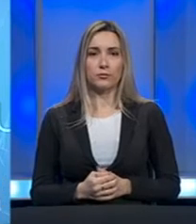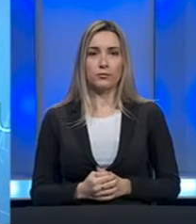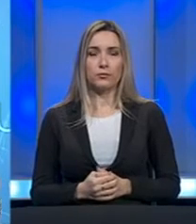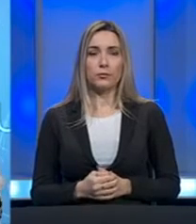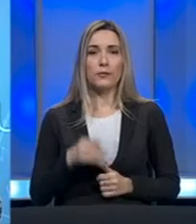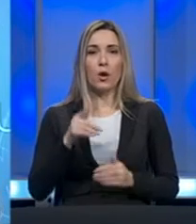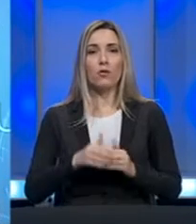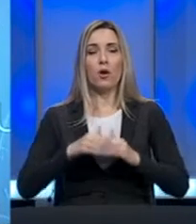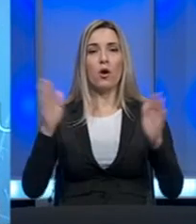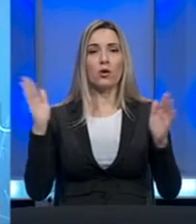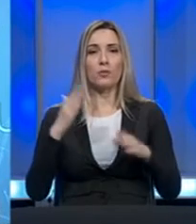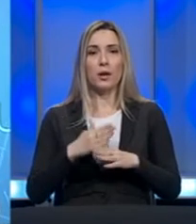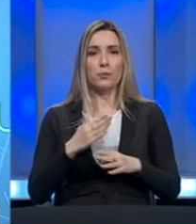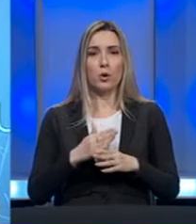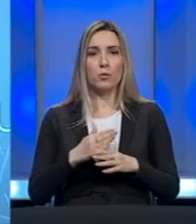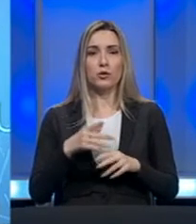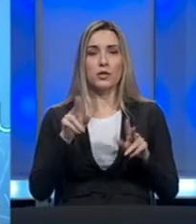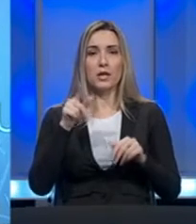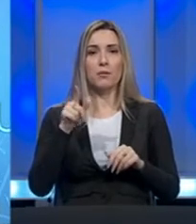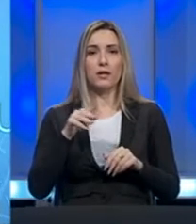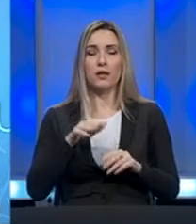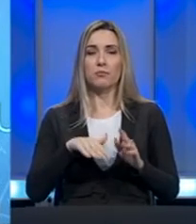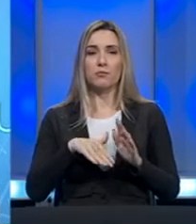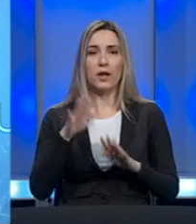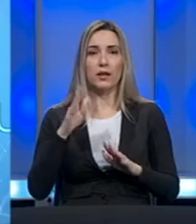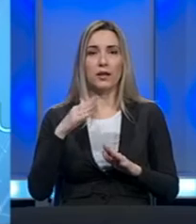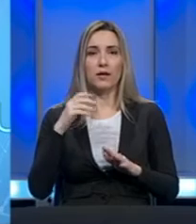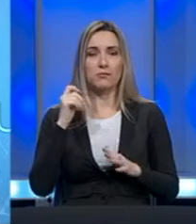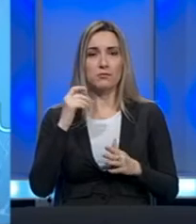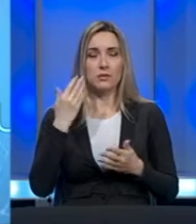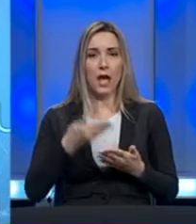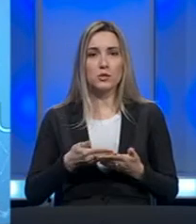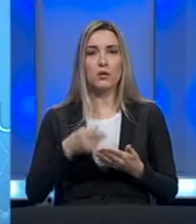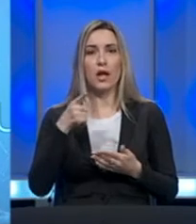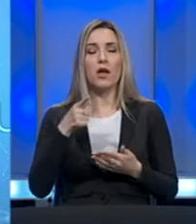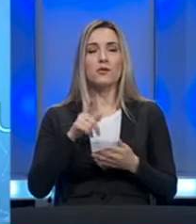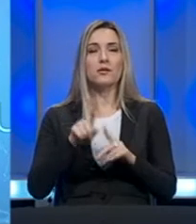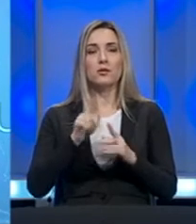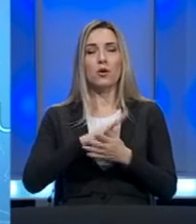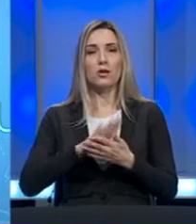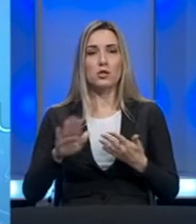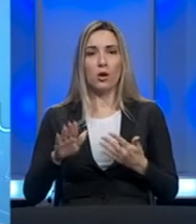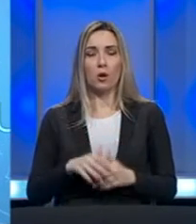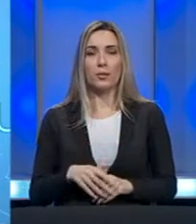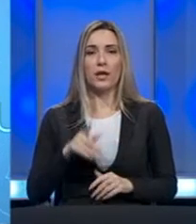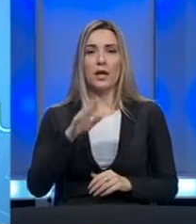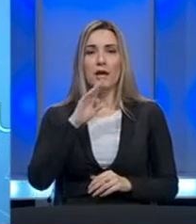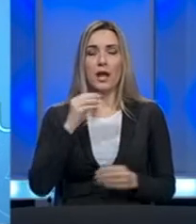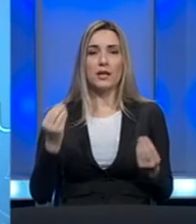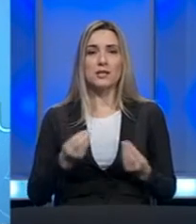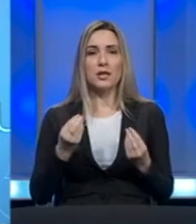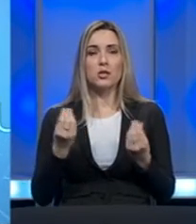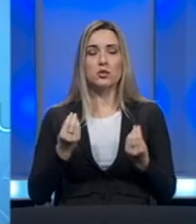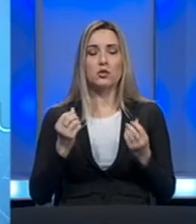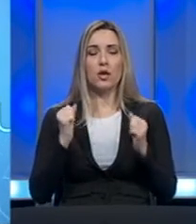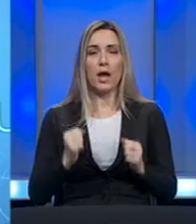Ovo je ogromna pomoć, zaista, i imate velike zasluge. Opet ste u toj pomoći i skromni. Rekli ste nešto što je jako